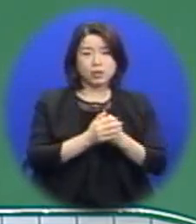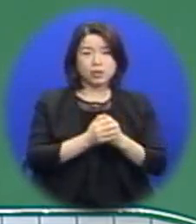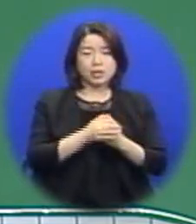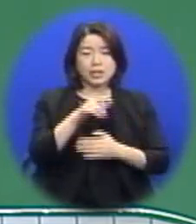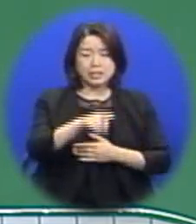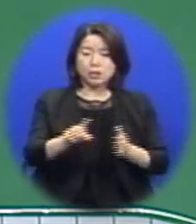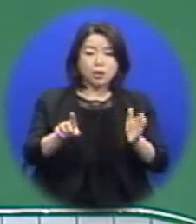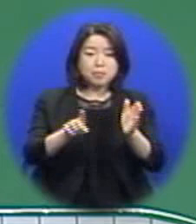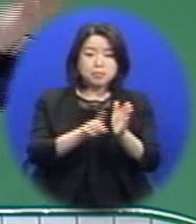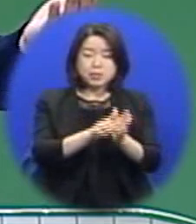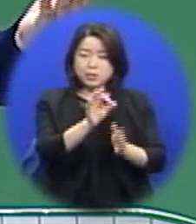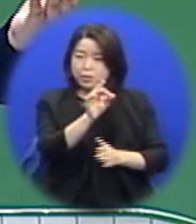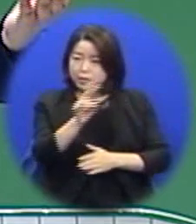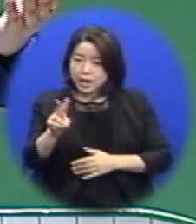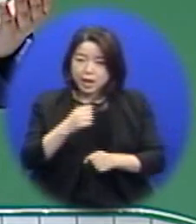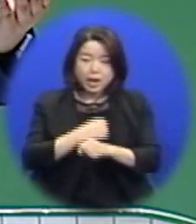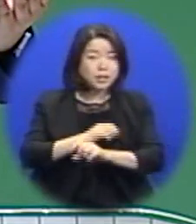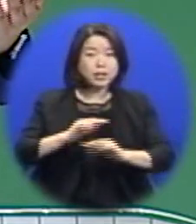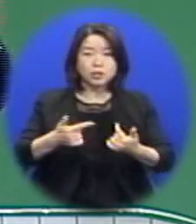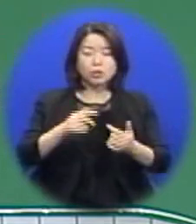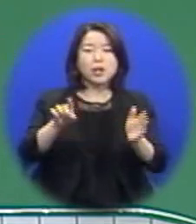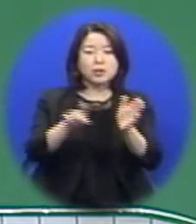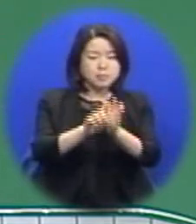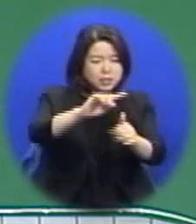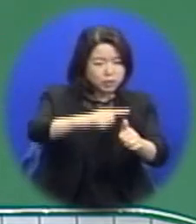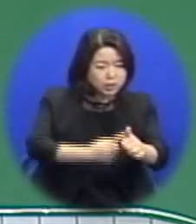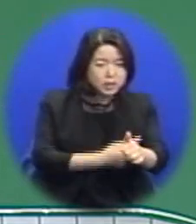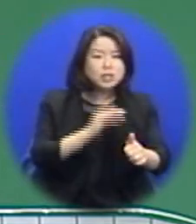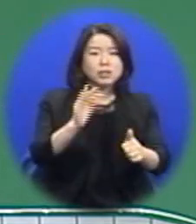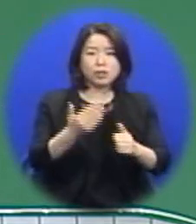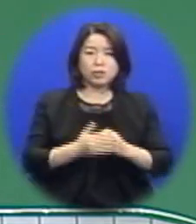믿어야 하는 게 아니고 믿어지는 거예요.